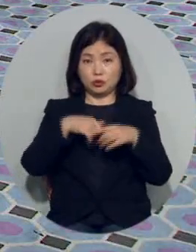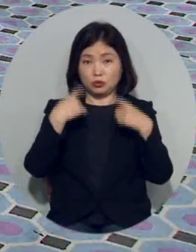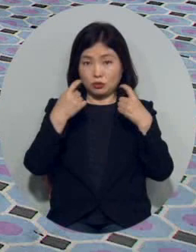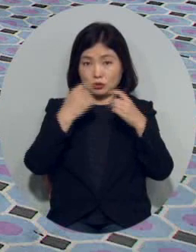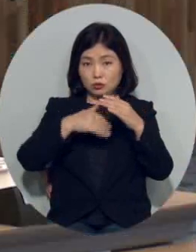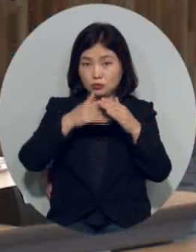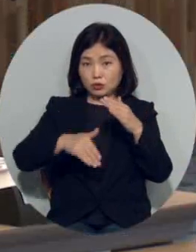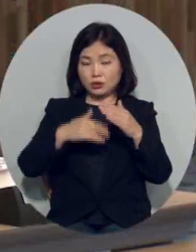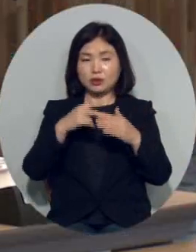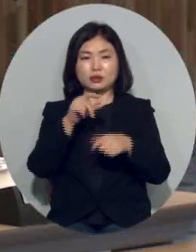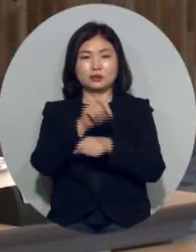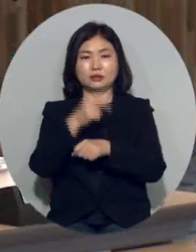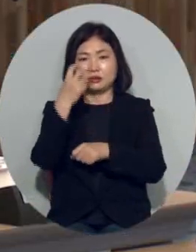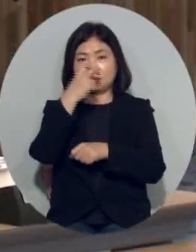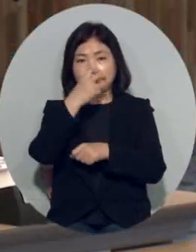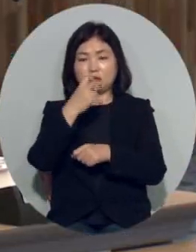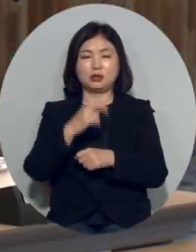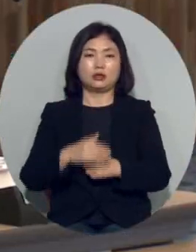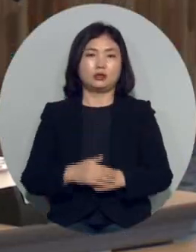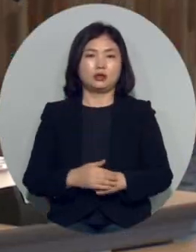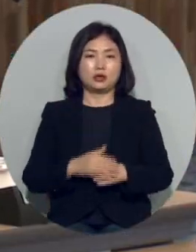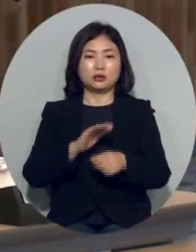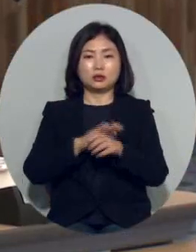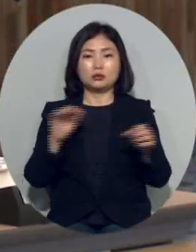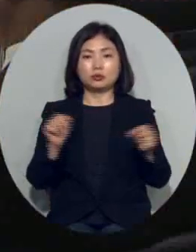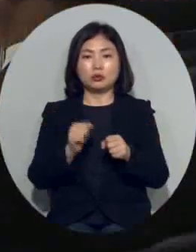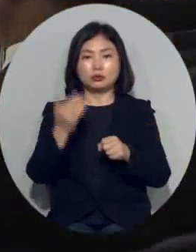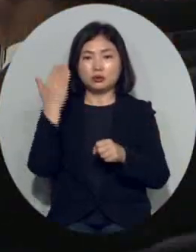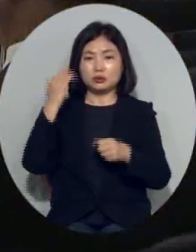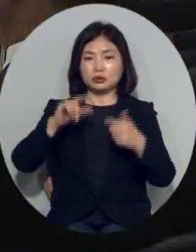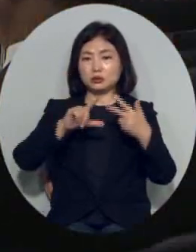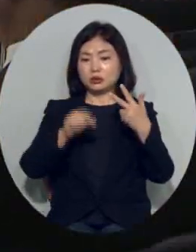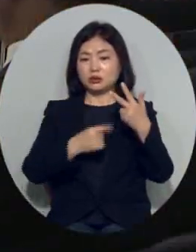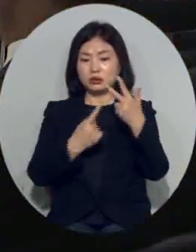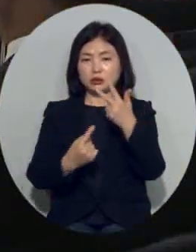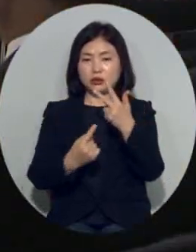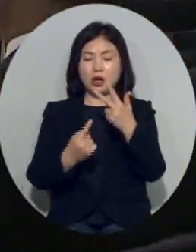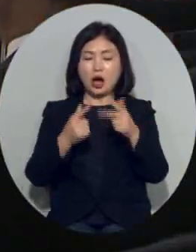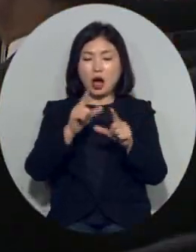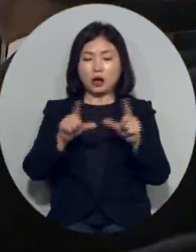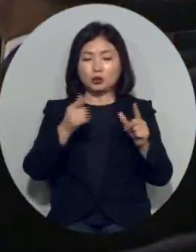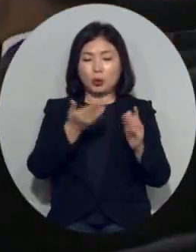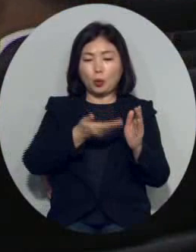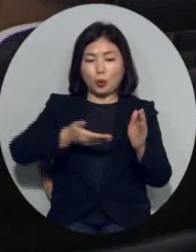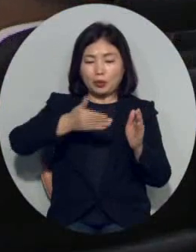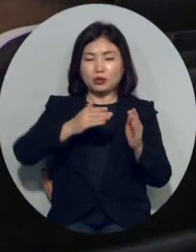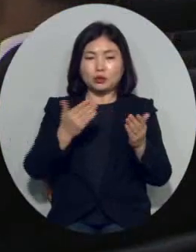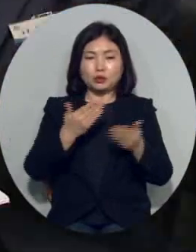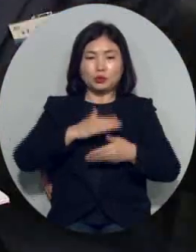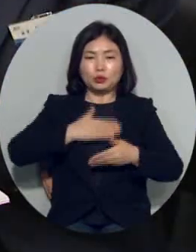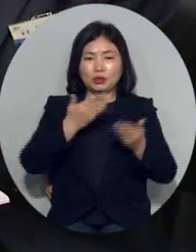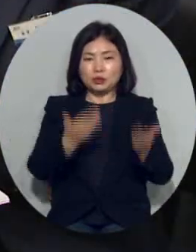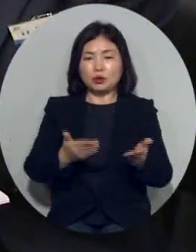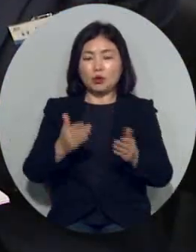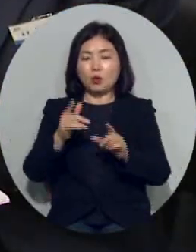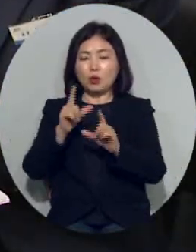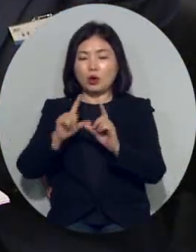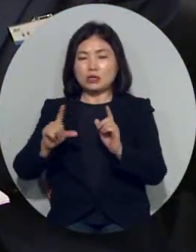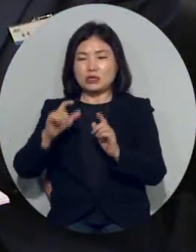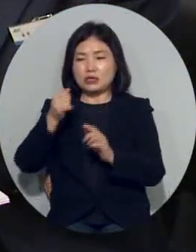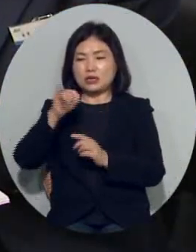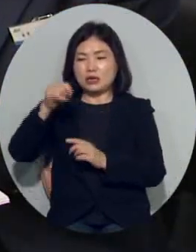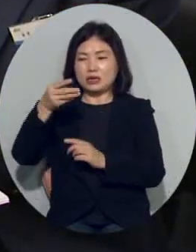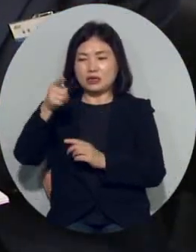경북문화관광공사를 상대로 한 행정사무감사. 경상북도가 지난 7월 1일자로 안동호반자연휴양림과